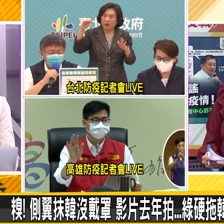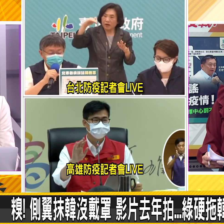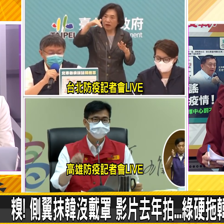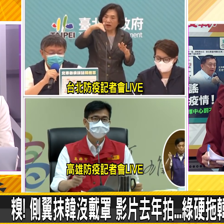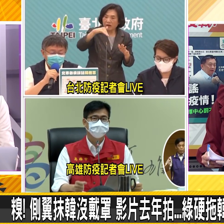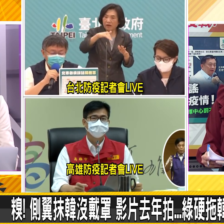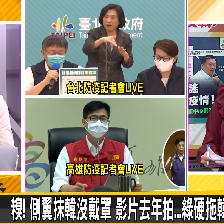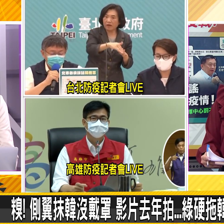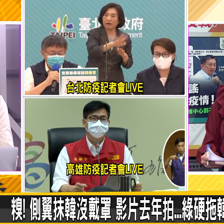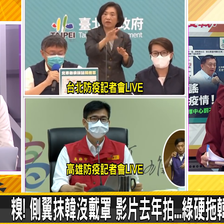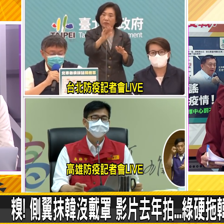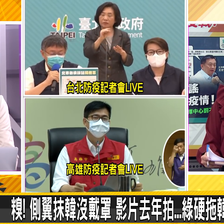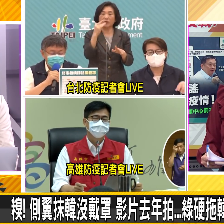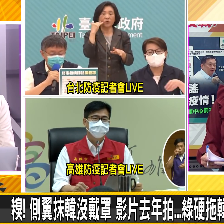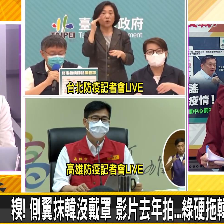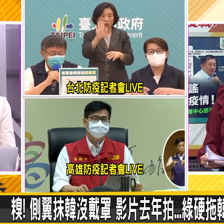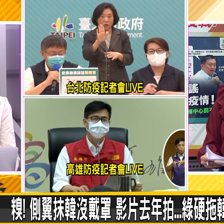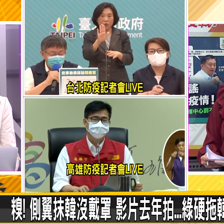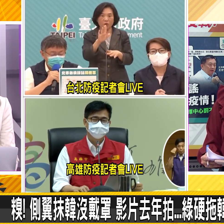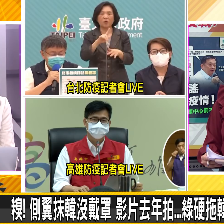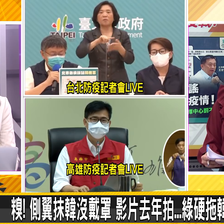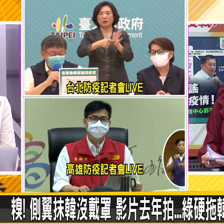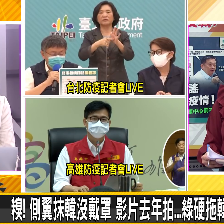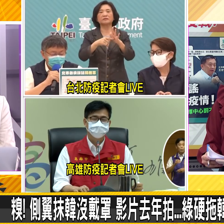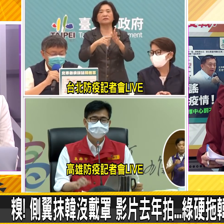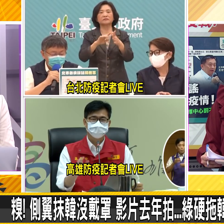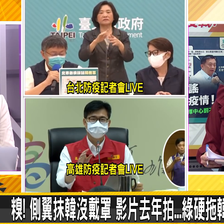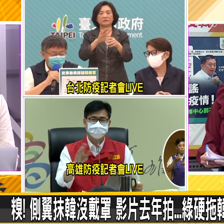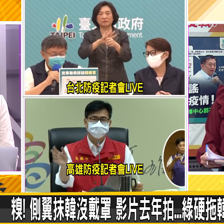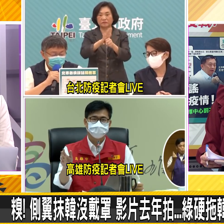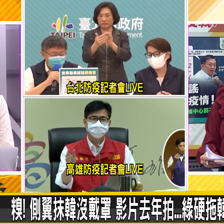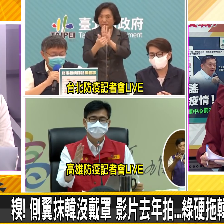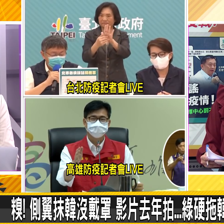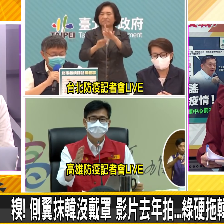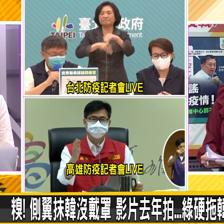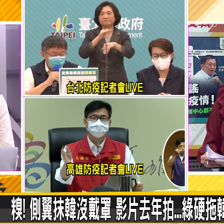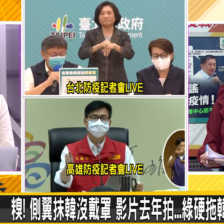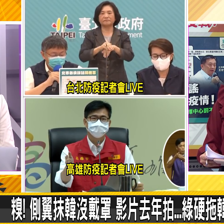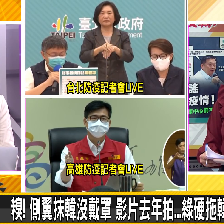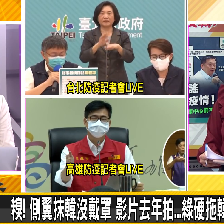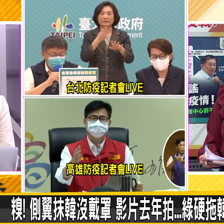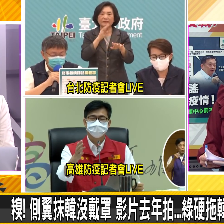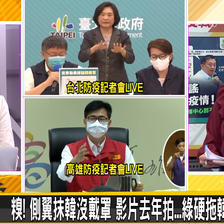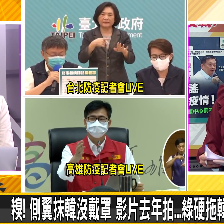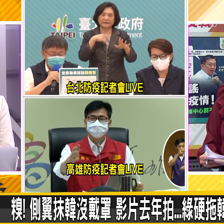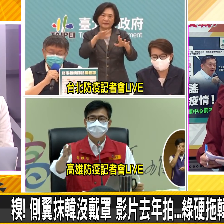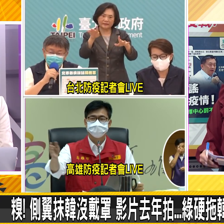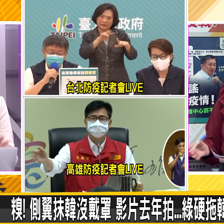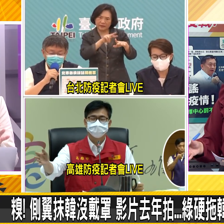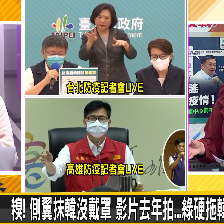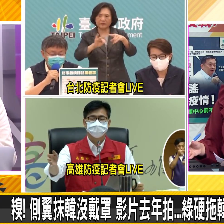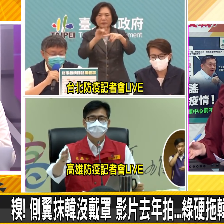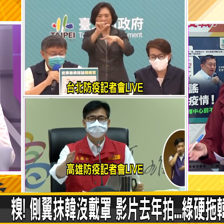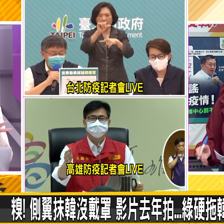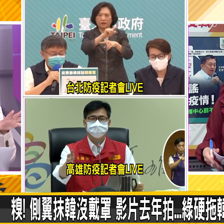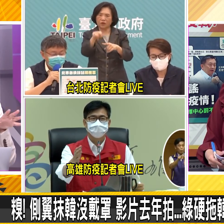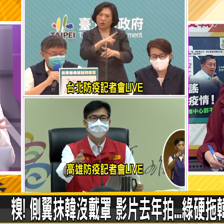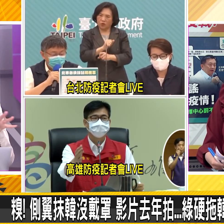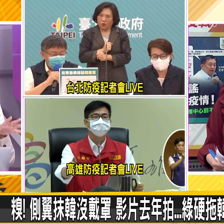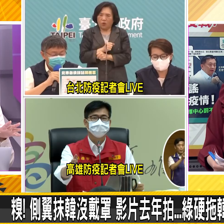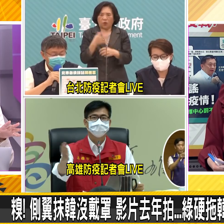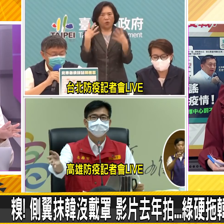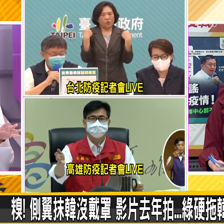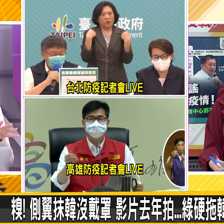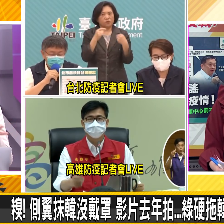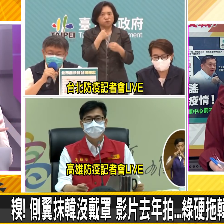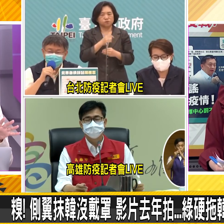人，然后账号都是那种没有头的，然后就一群人进来一起讲同样的话，贴同样的图。哦，就他们用这样的方式去 战术是这样， 扩散